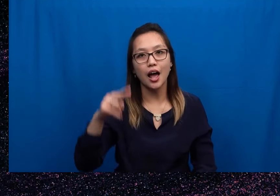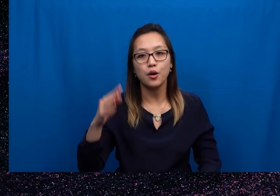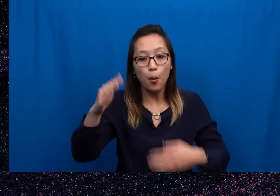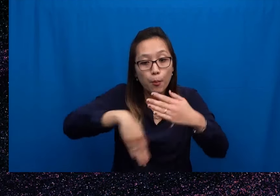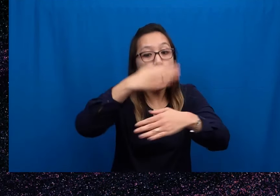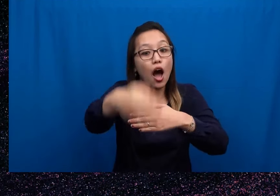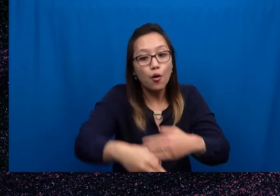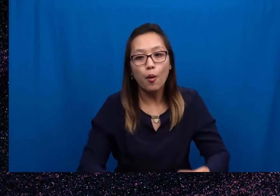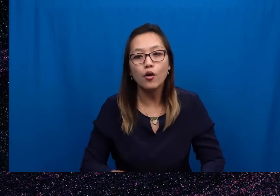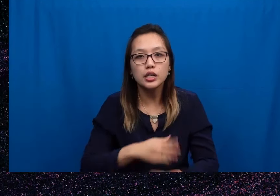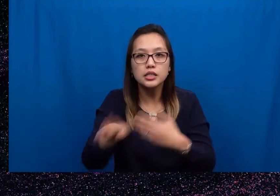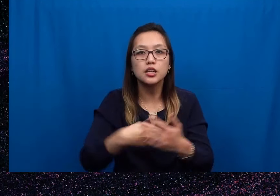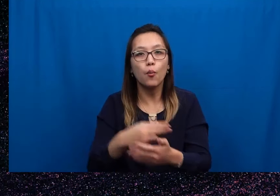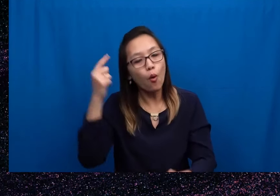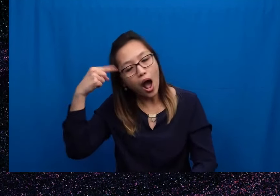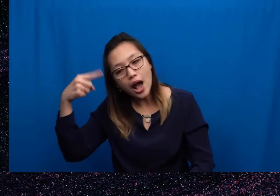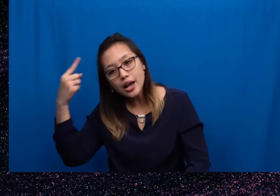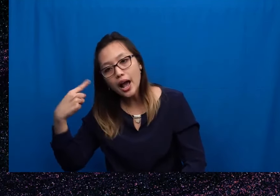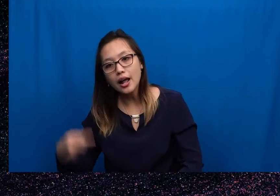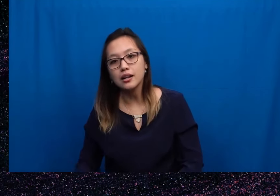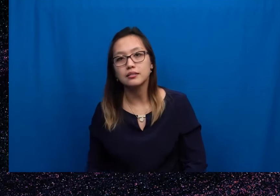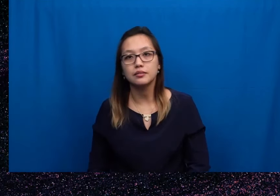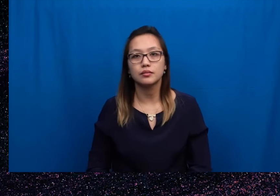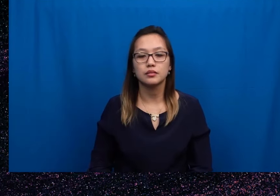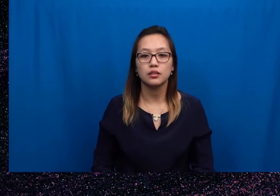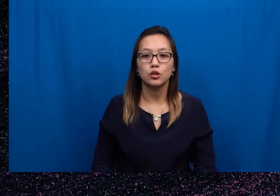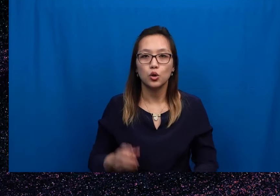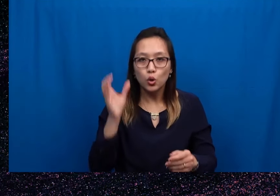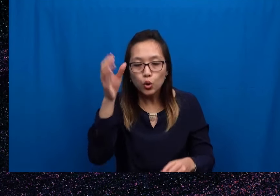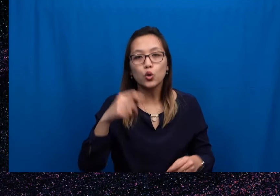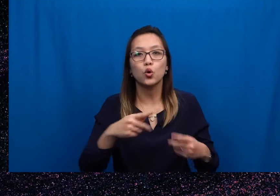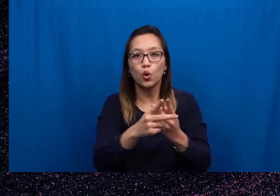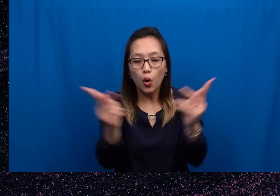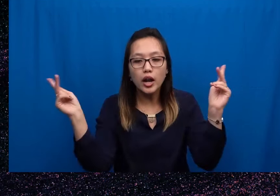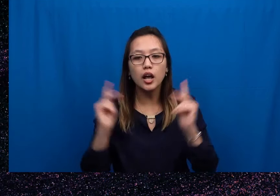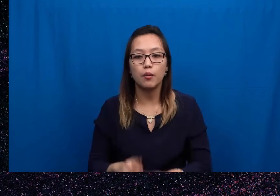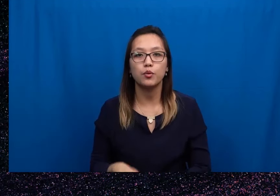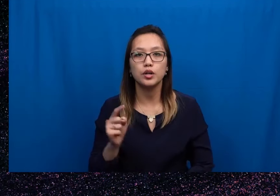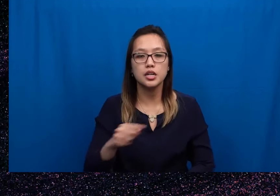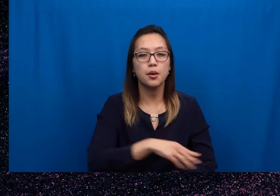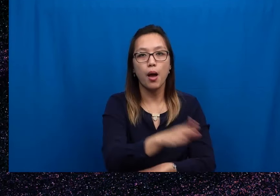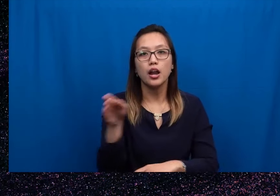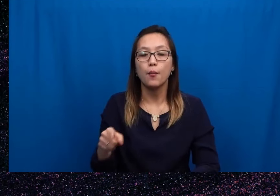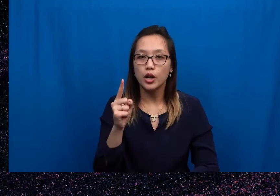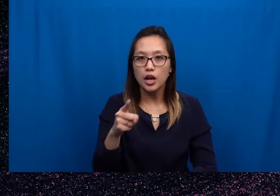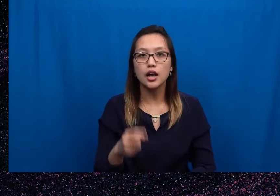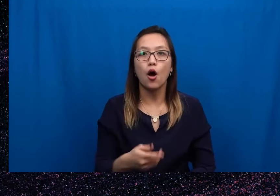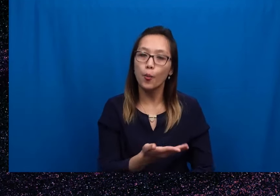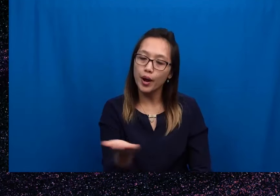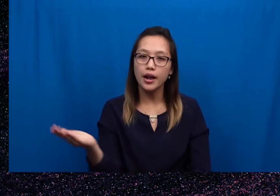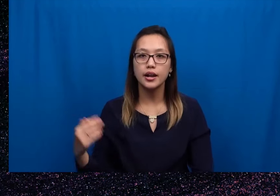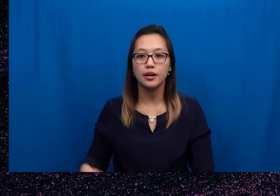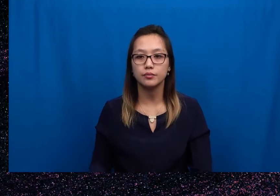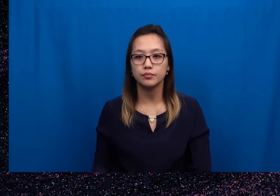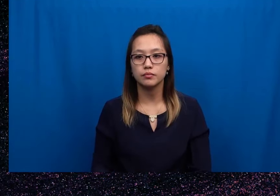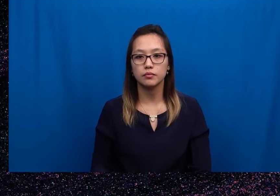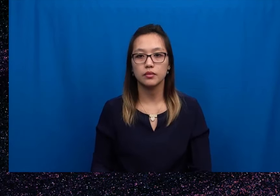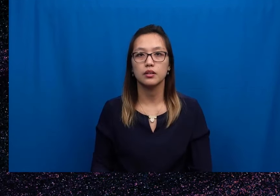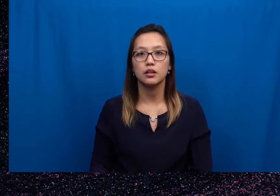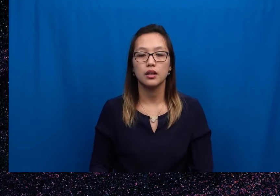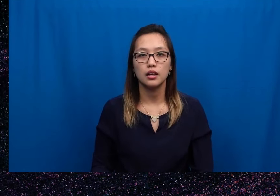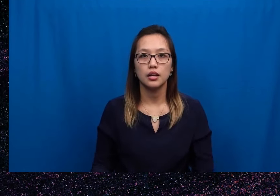turun atas hidupmu, atas keluargamu, dimanapun engkau berada, kasih karunia di dalam anak-Nya yang tunggal Tuhan